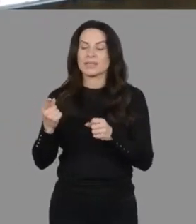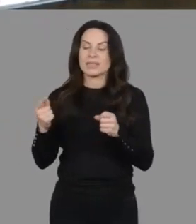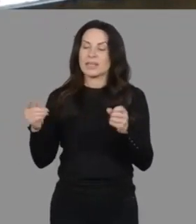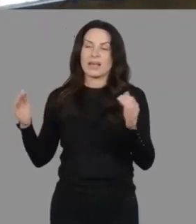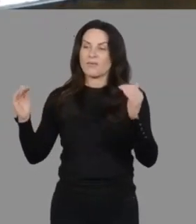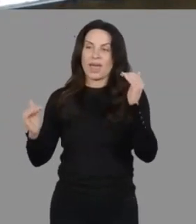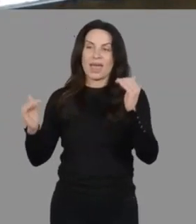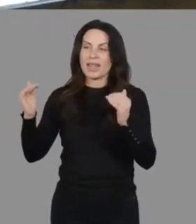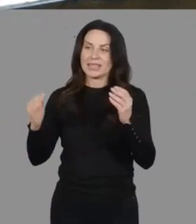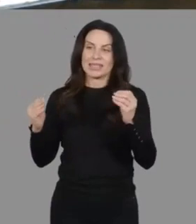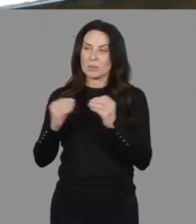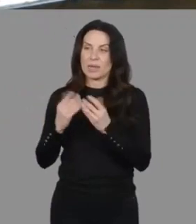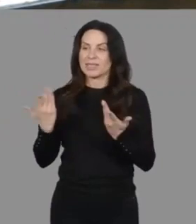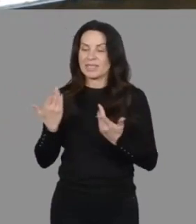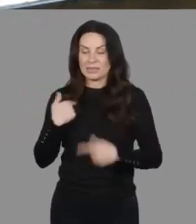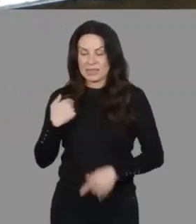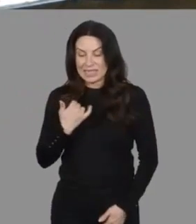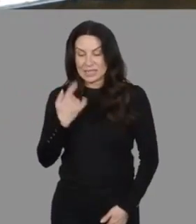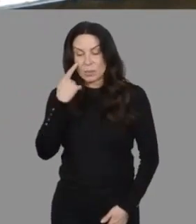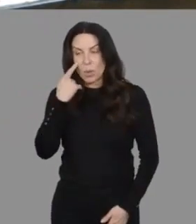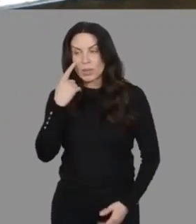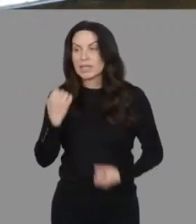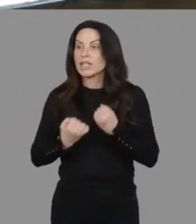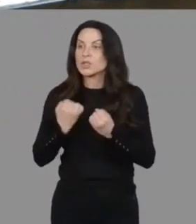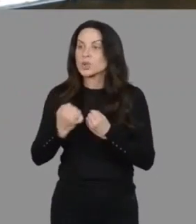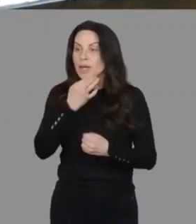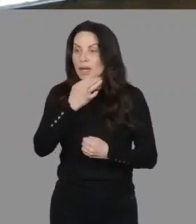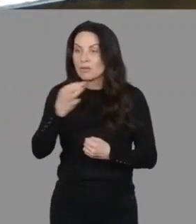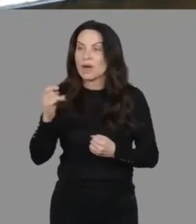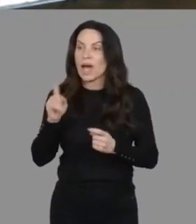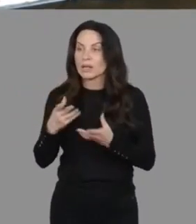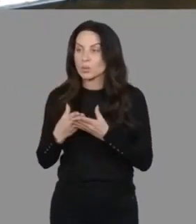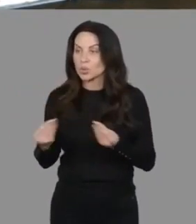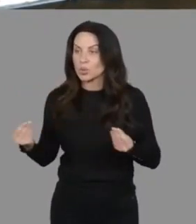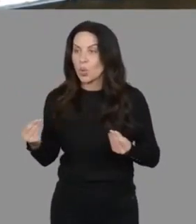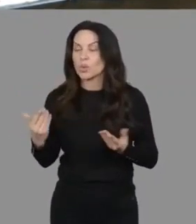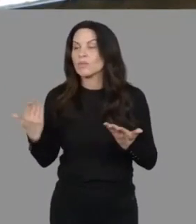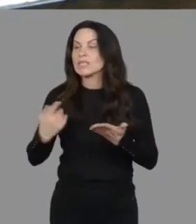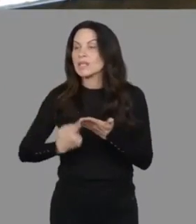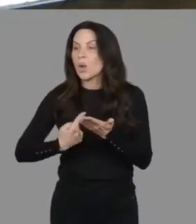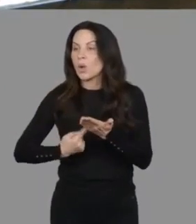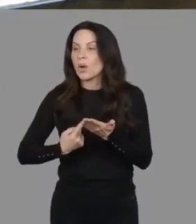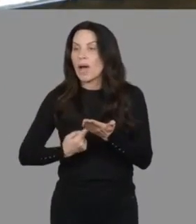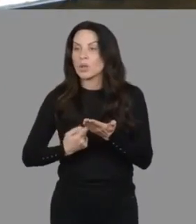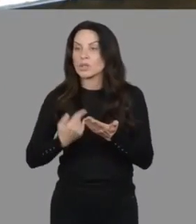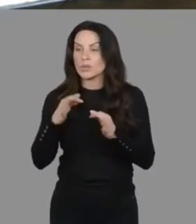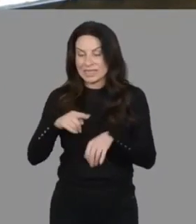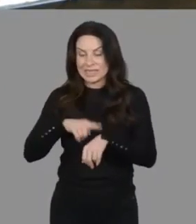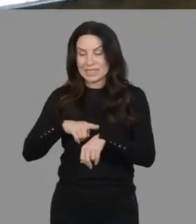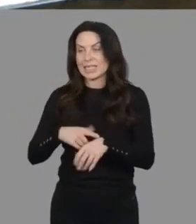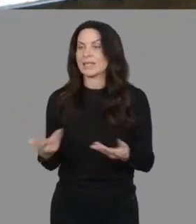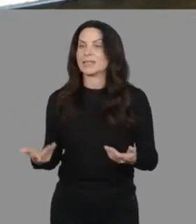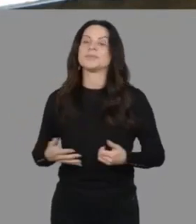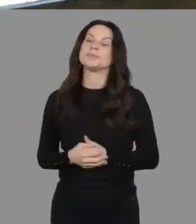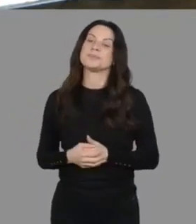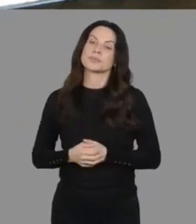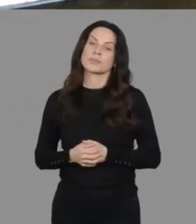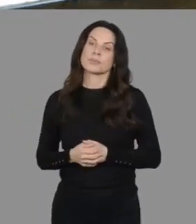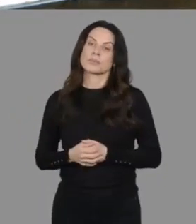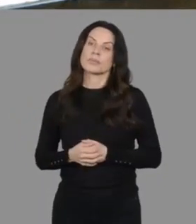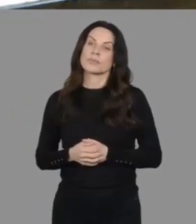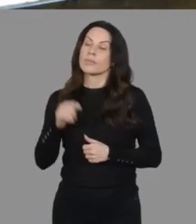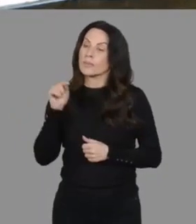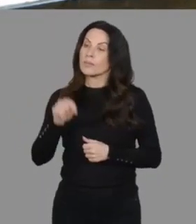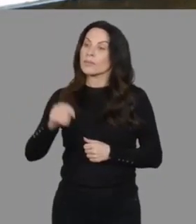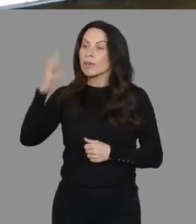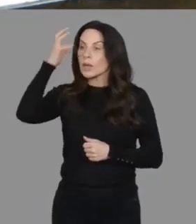was die Fragen sind, unter denen wir hier agieren müssen und was die Herausforderungen in dieser Zeit sind. Denn wenn